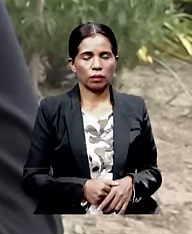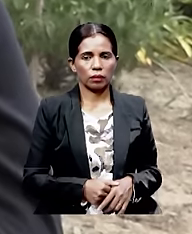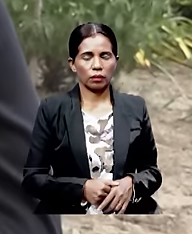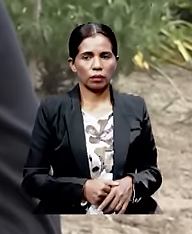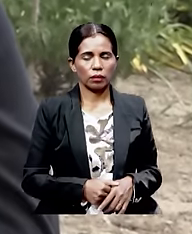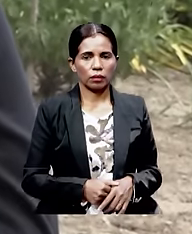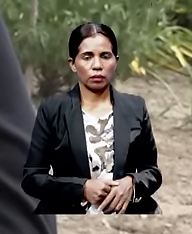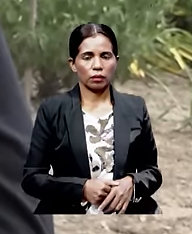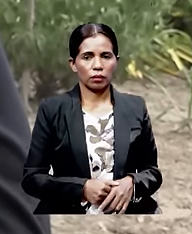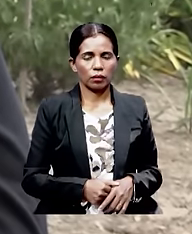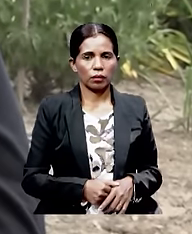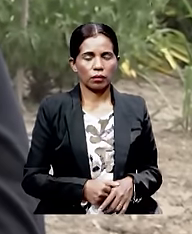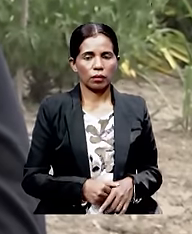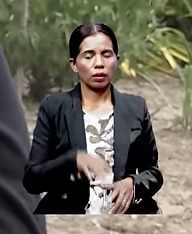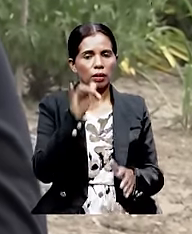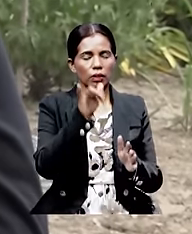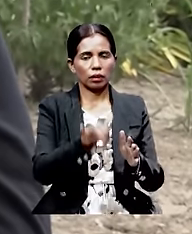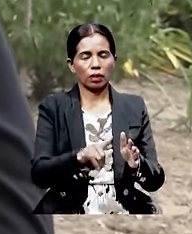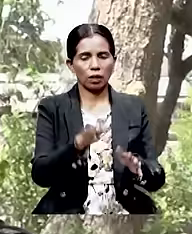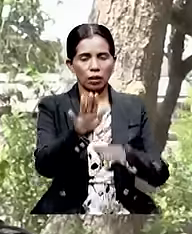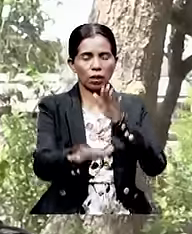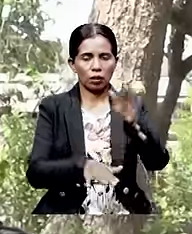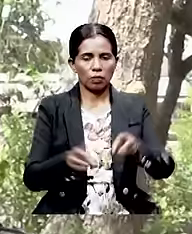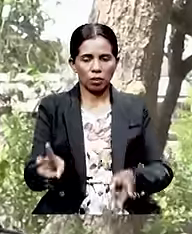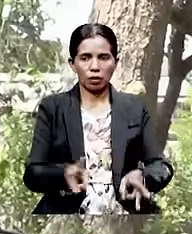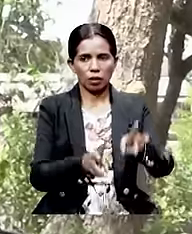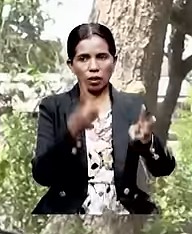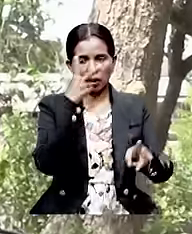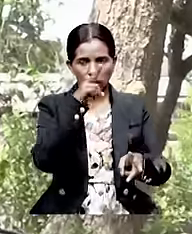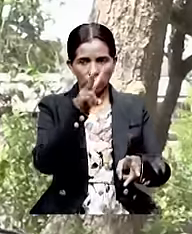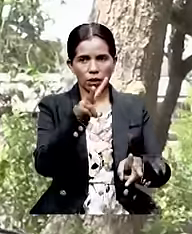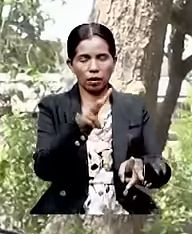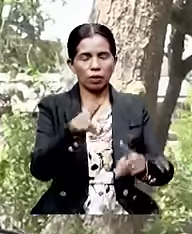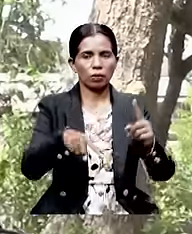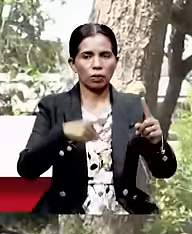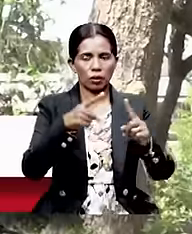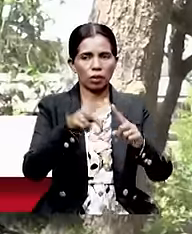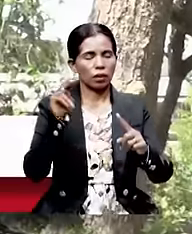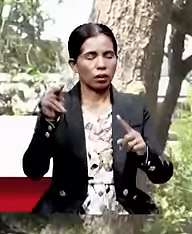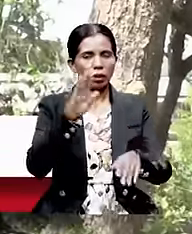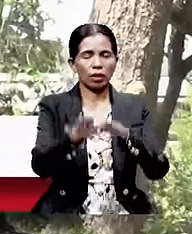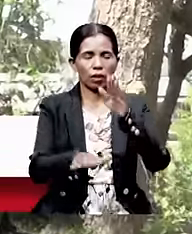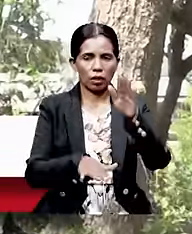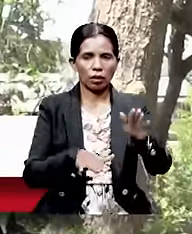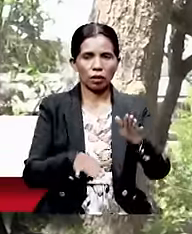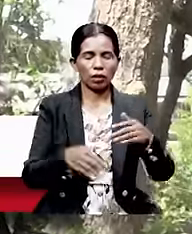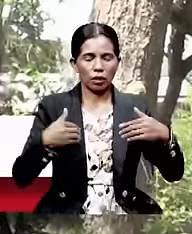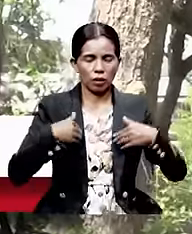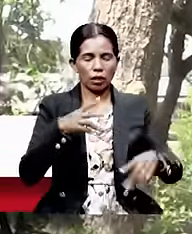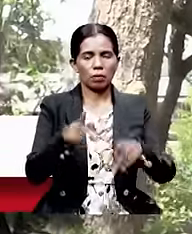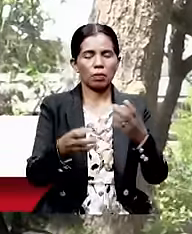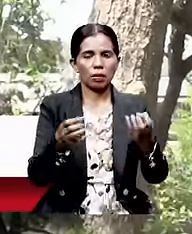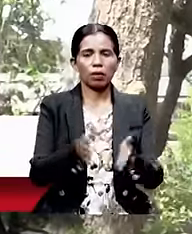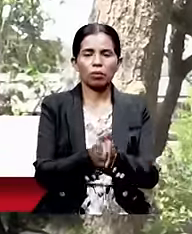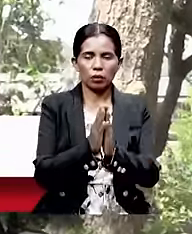Domingos net durante ne karang ha usai mestrada hare waira konnia la usai na ne ia malak barak ma husa azura